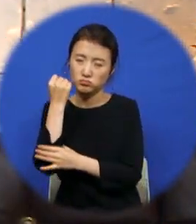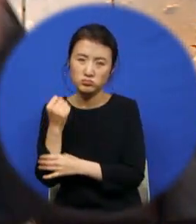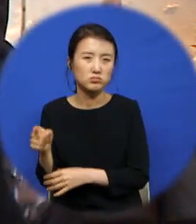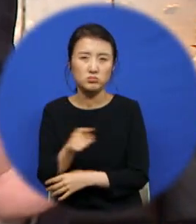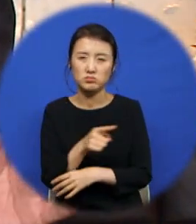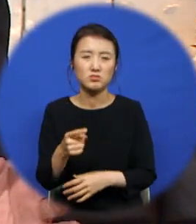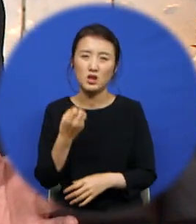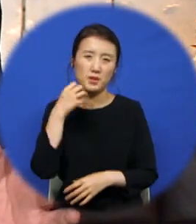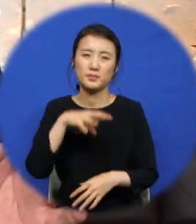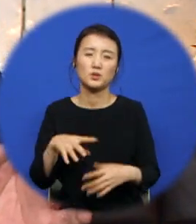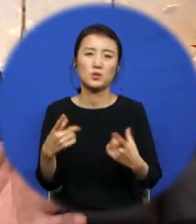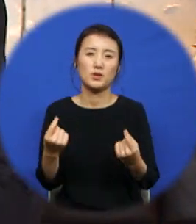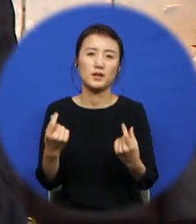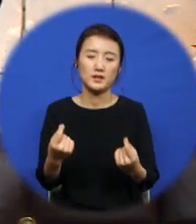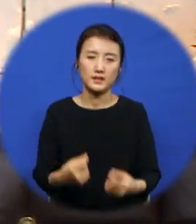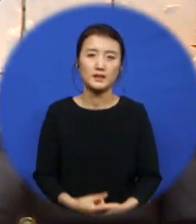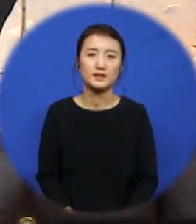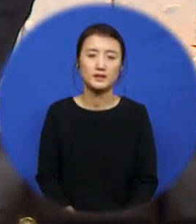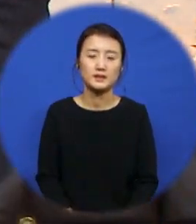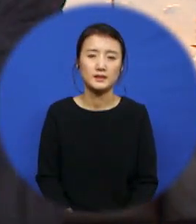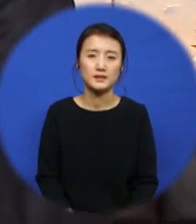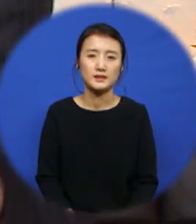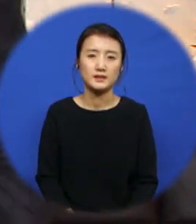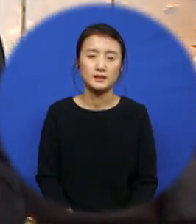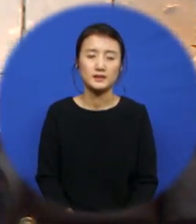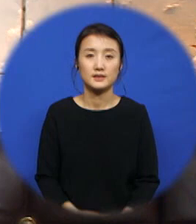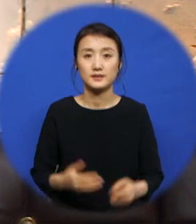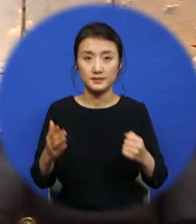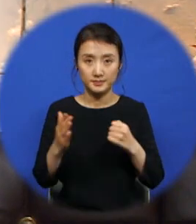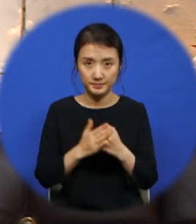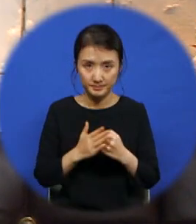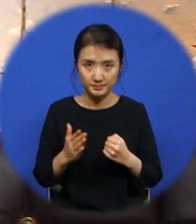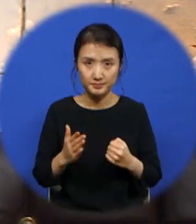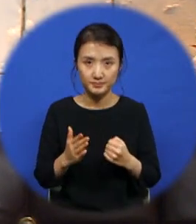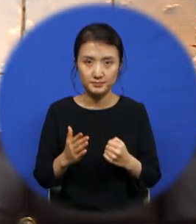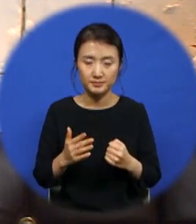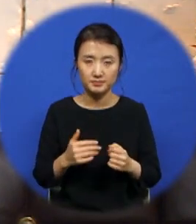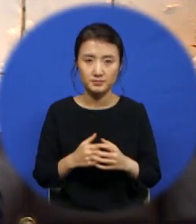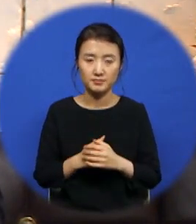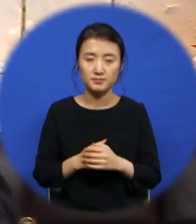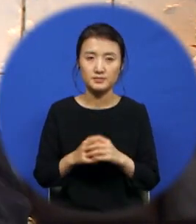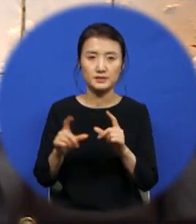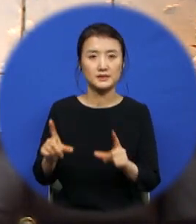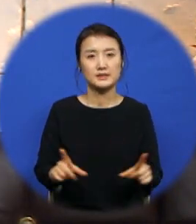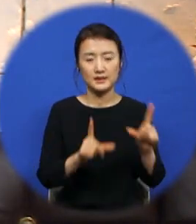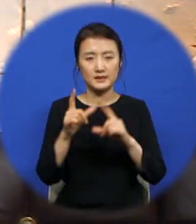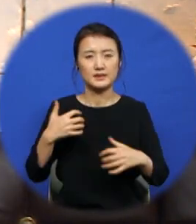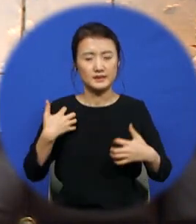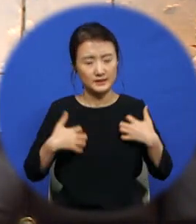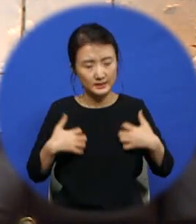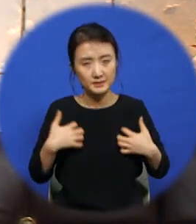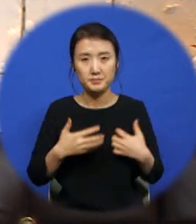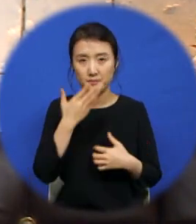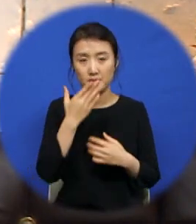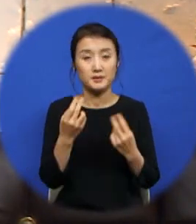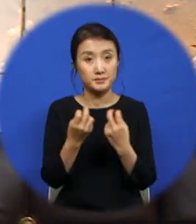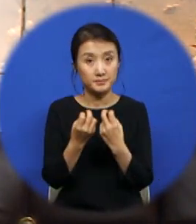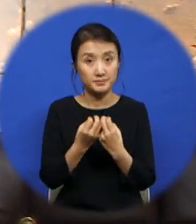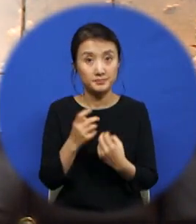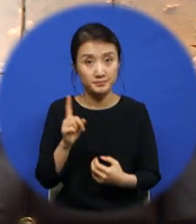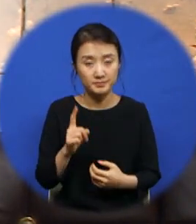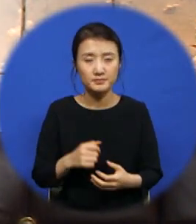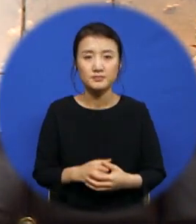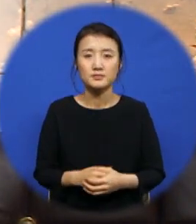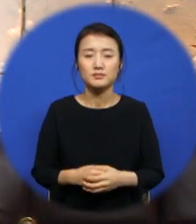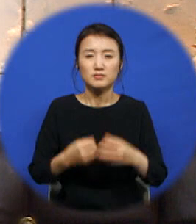똑 갚아야 예 그래서 성상 우리가 삶을 6 괴롭게 할 수 있는 방법은 널